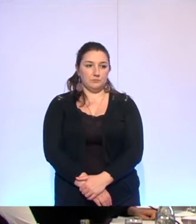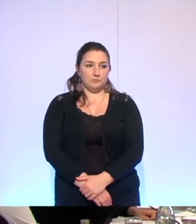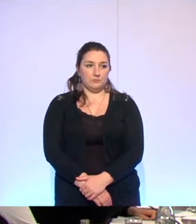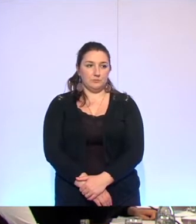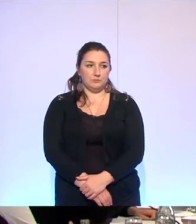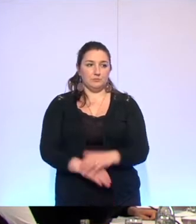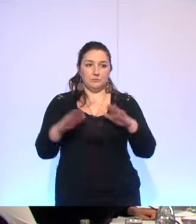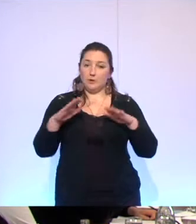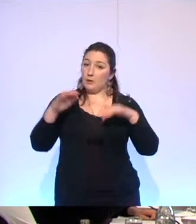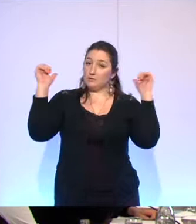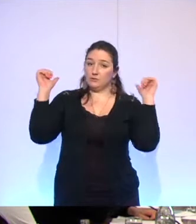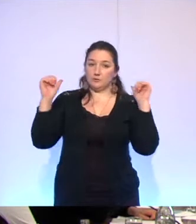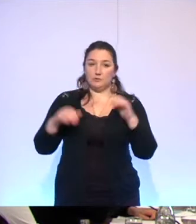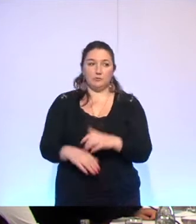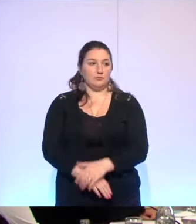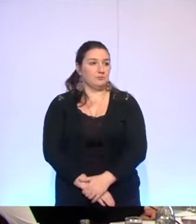Abstention.